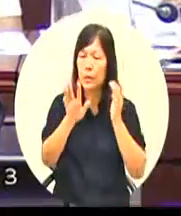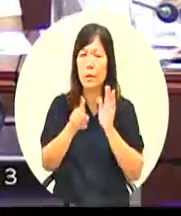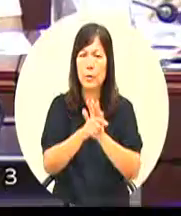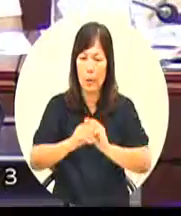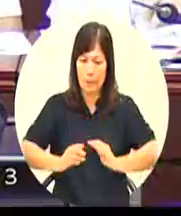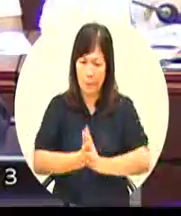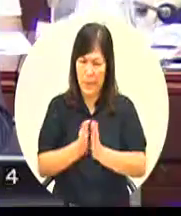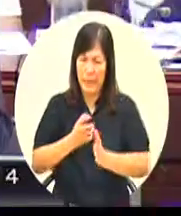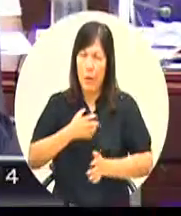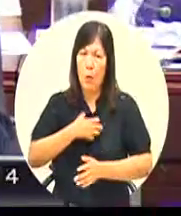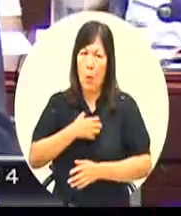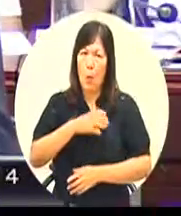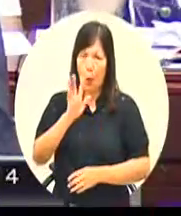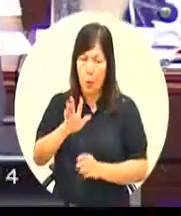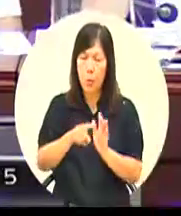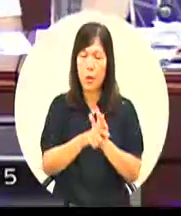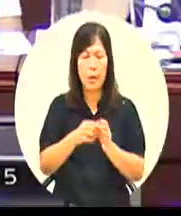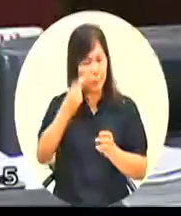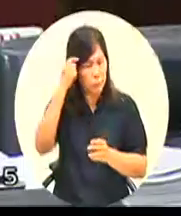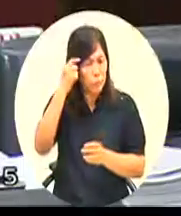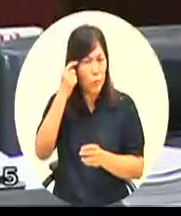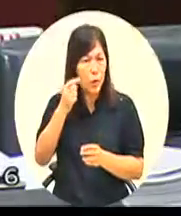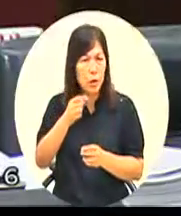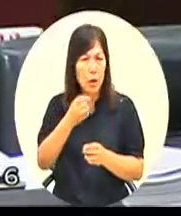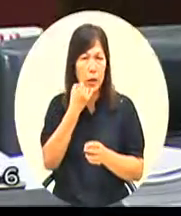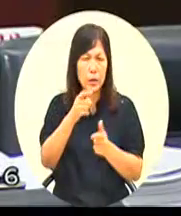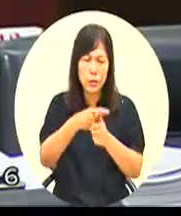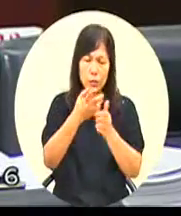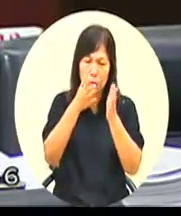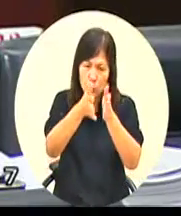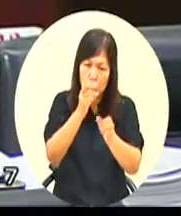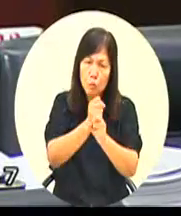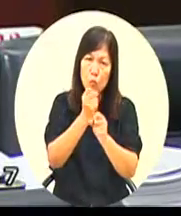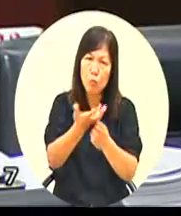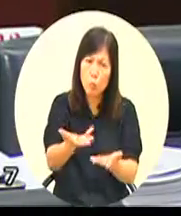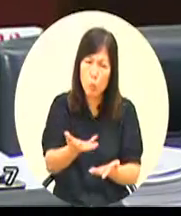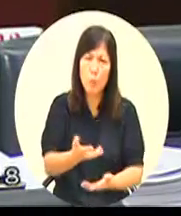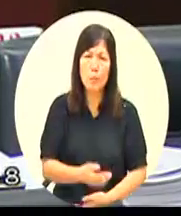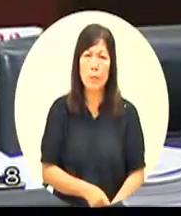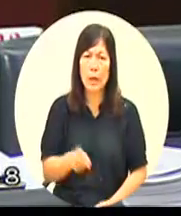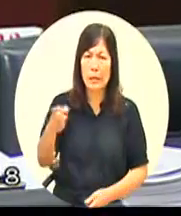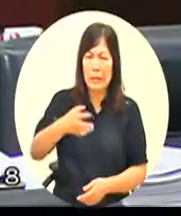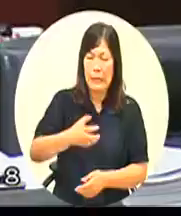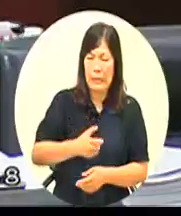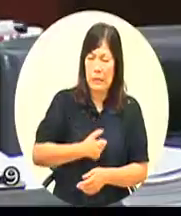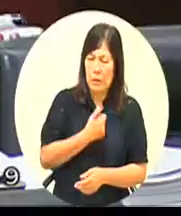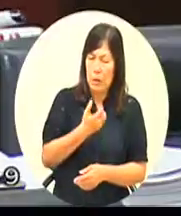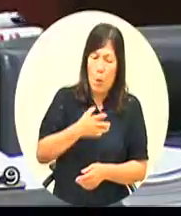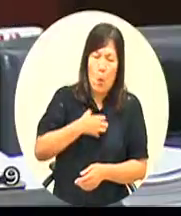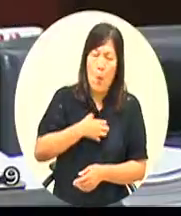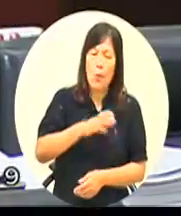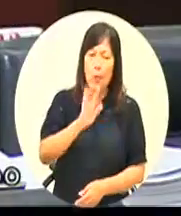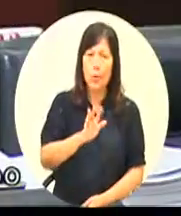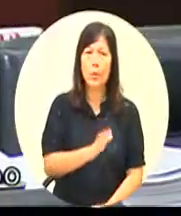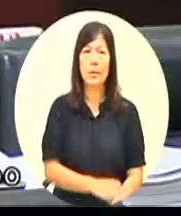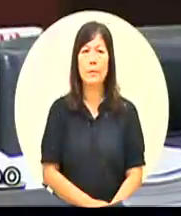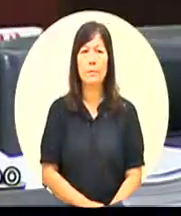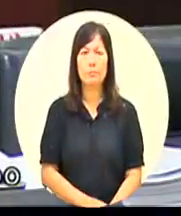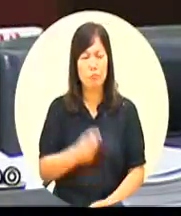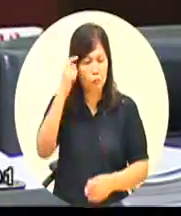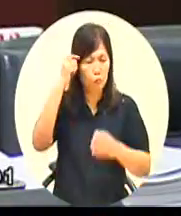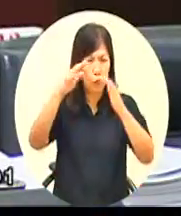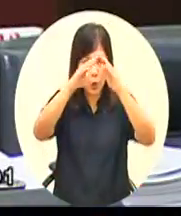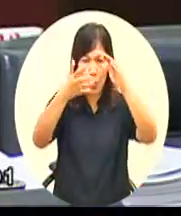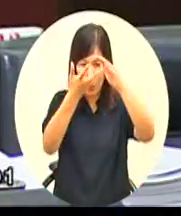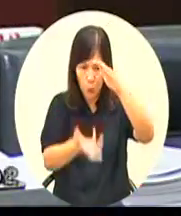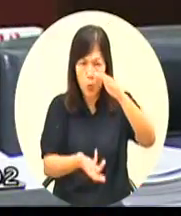性的危险，是不是有没有办法可以先马上处理啊？这个真的是很危险哎！你看这个玻璃都已经要掉下来了。 议员